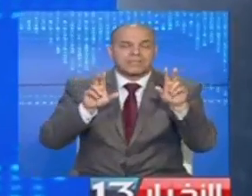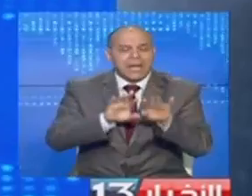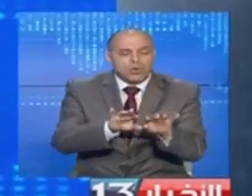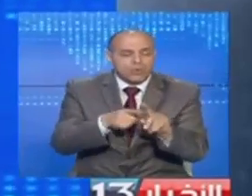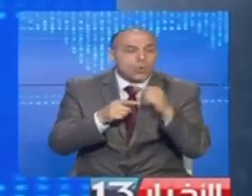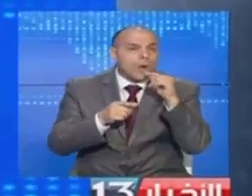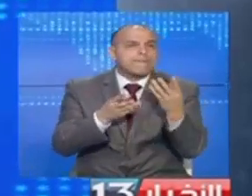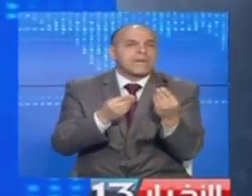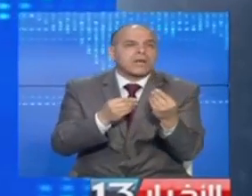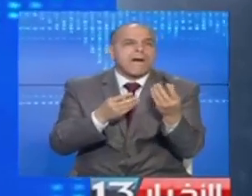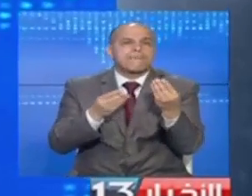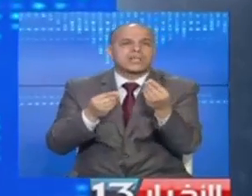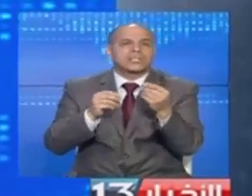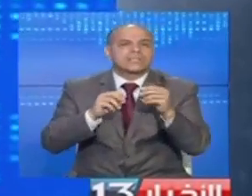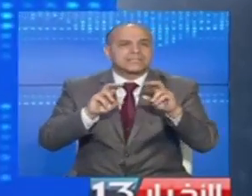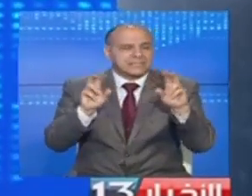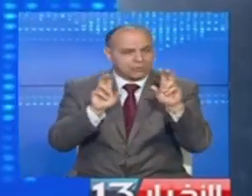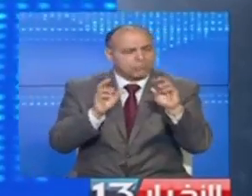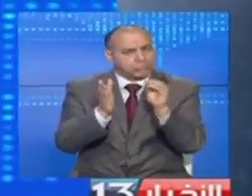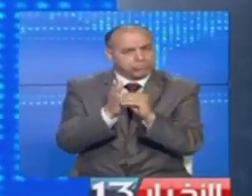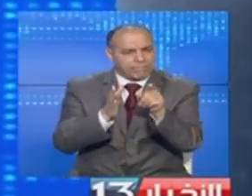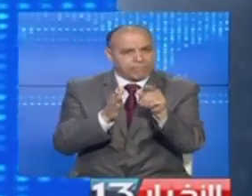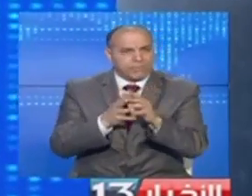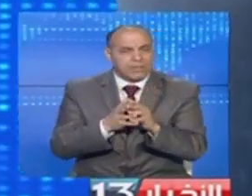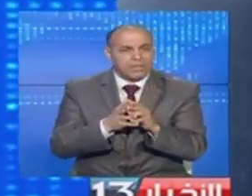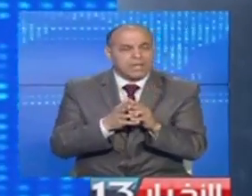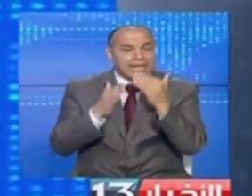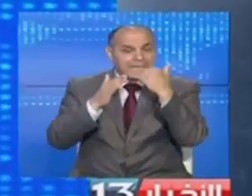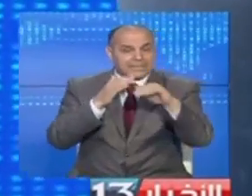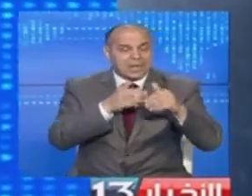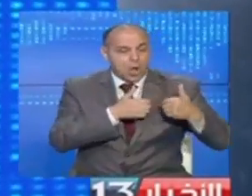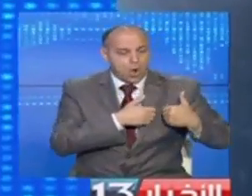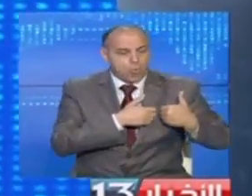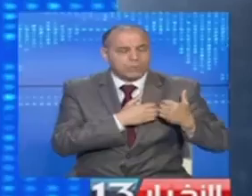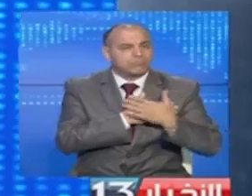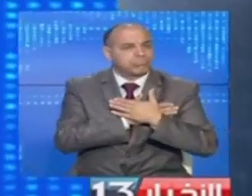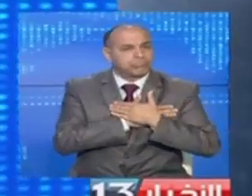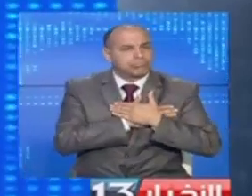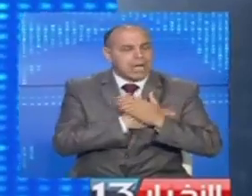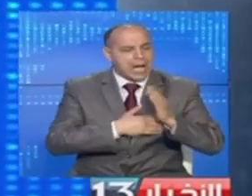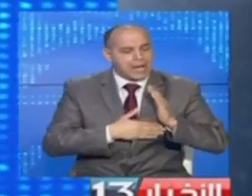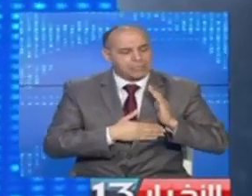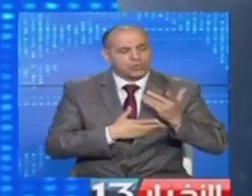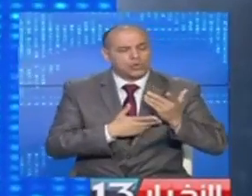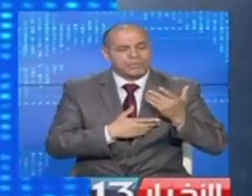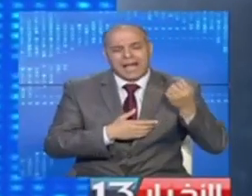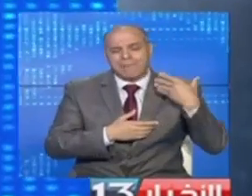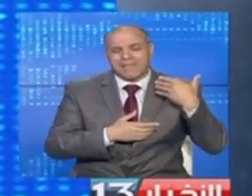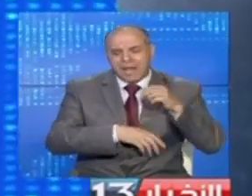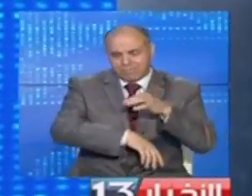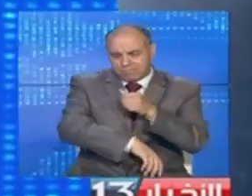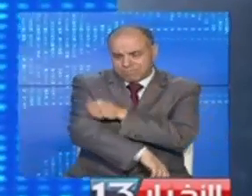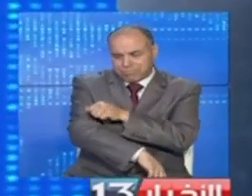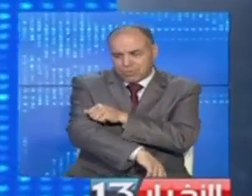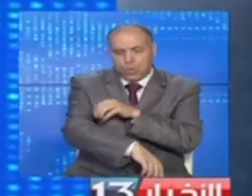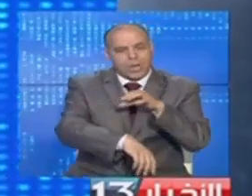الكمبيوتر وعبر عدة قنوات تلفزيونية في رسالة حب وامتنان للجيوش البيضاء وللعاملين